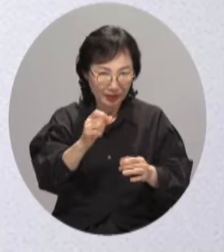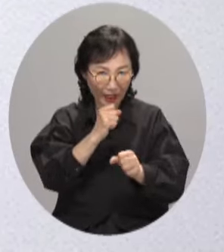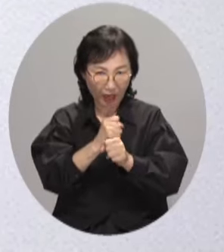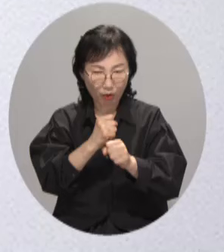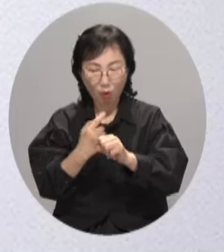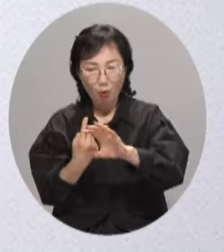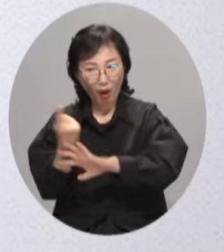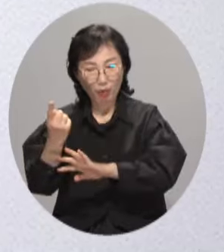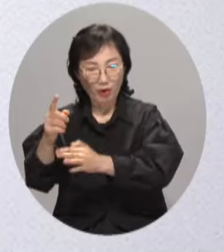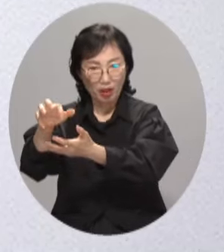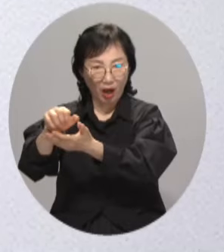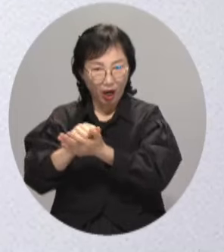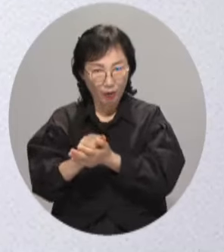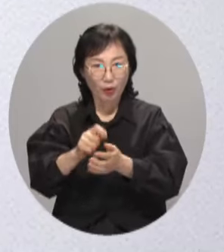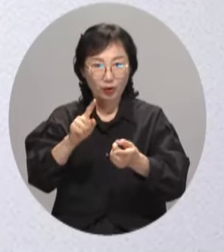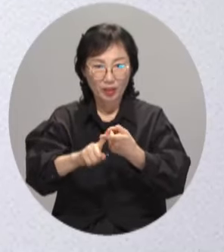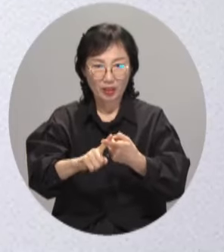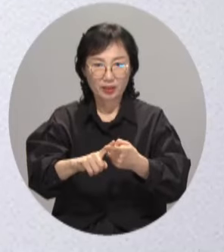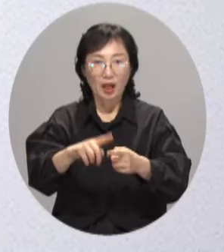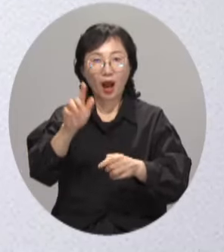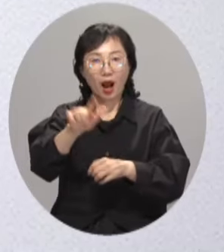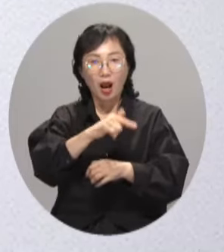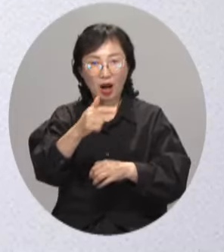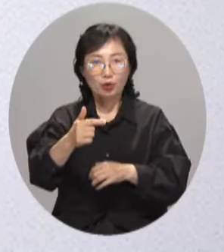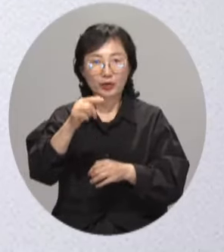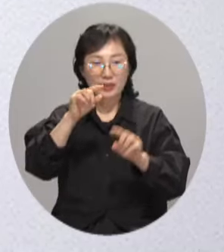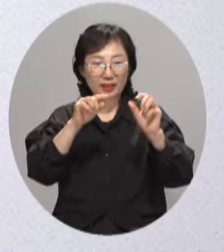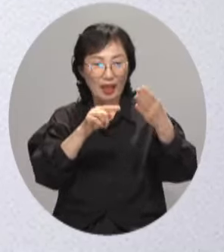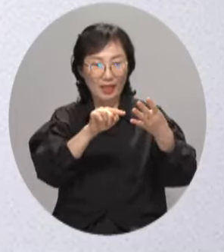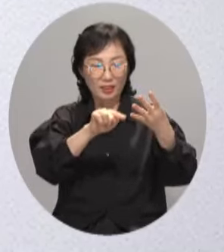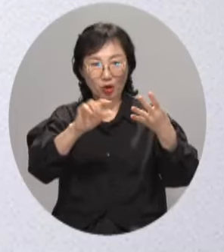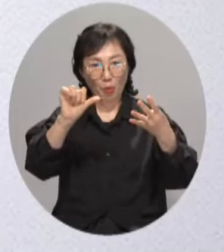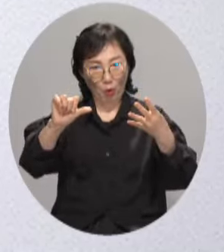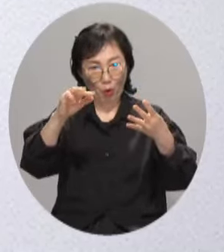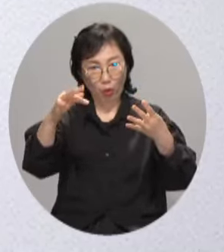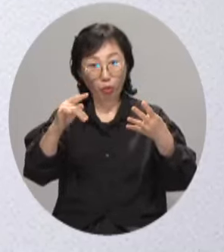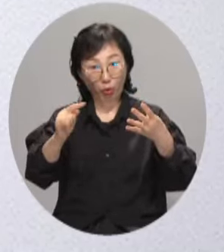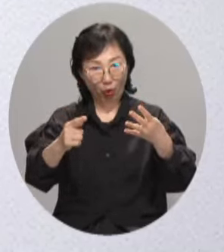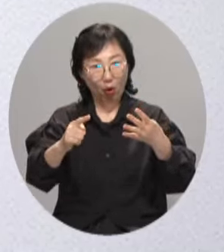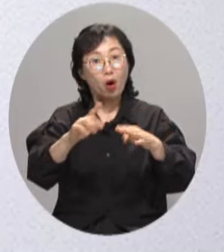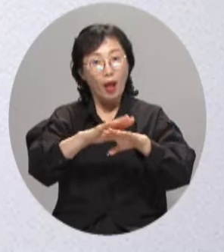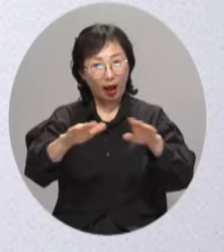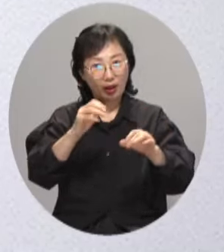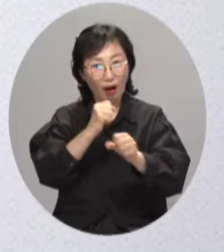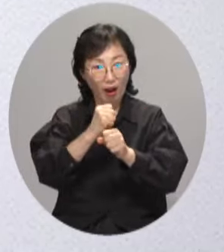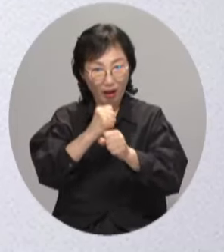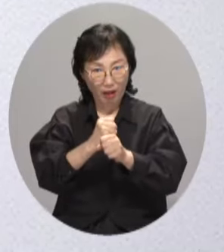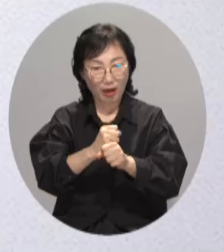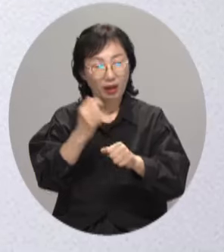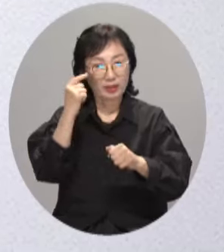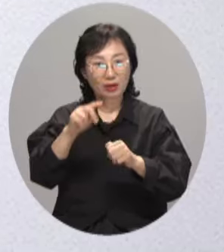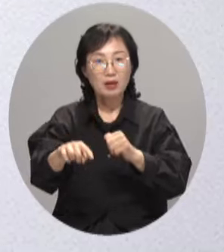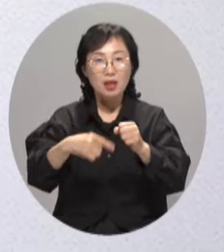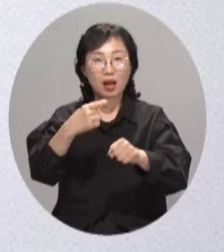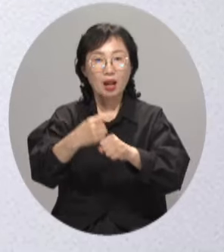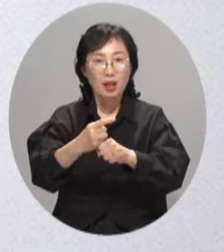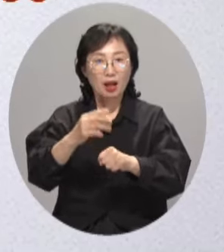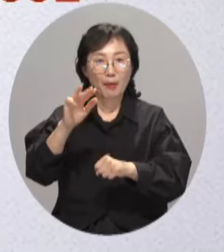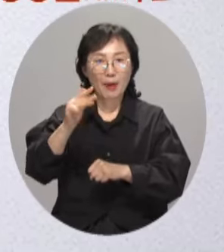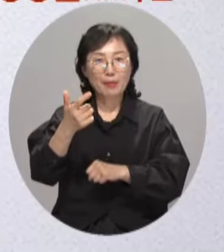하루 254.5톤 처리해 연간 870만 입방미터의 메탄 발생을 계획한 것으로